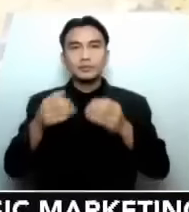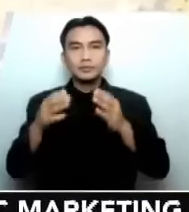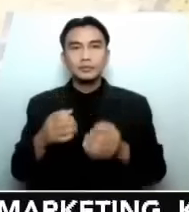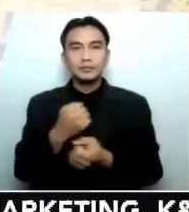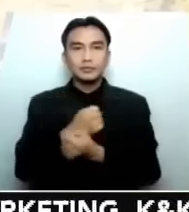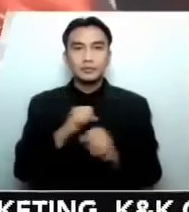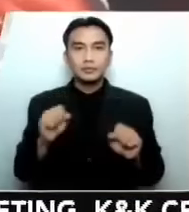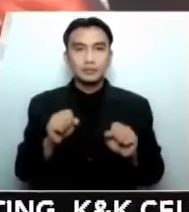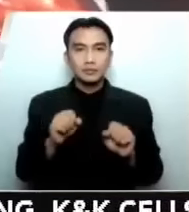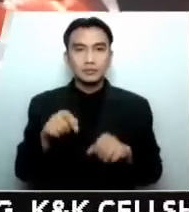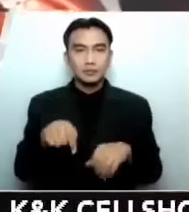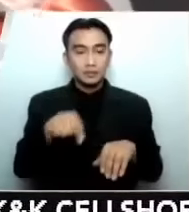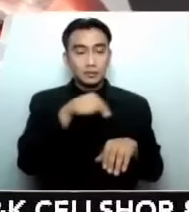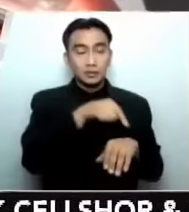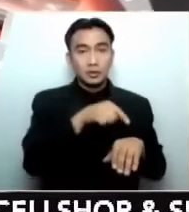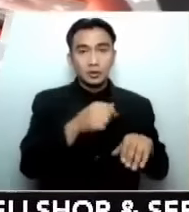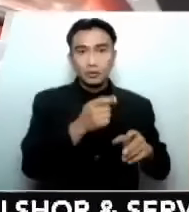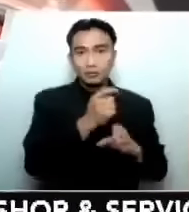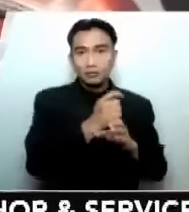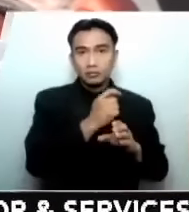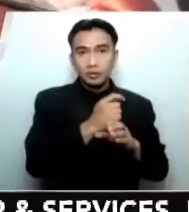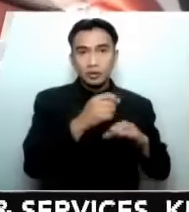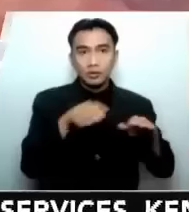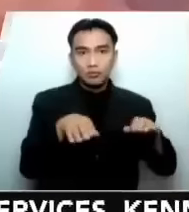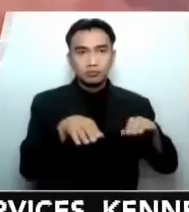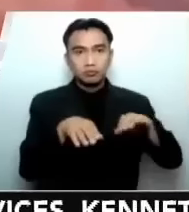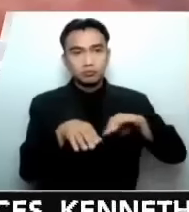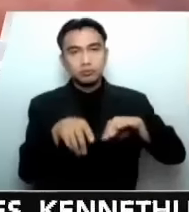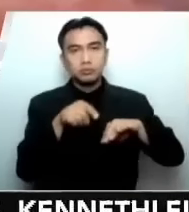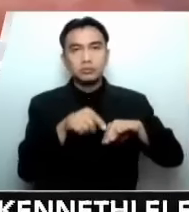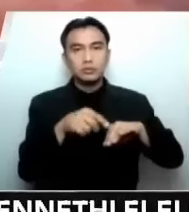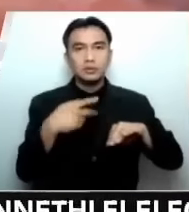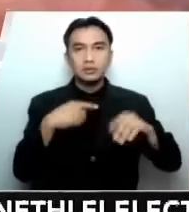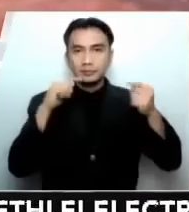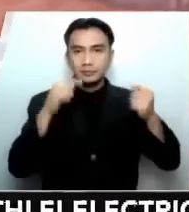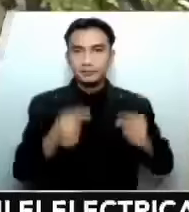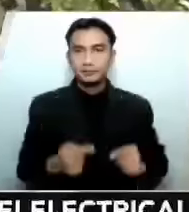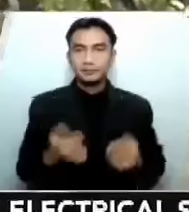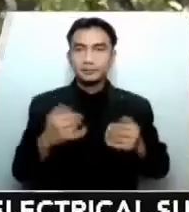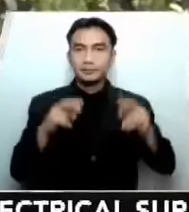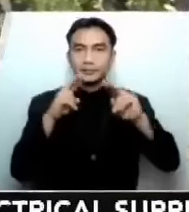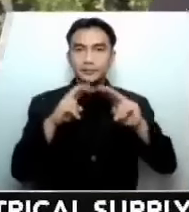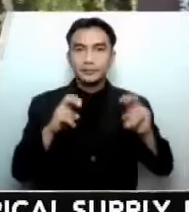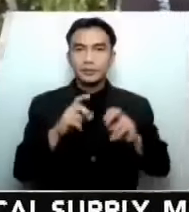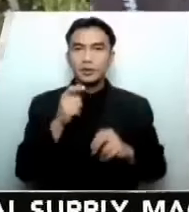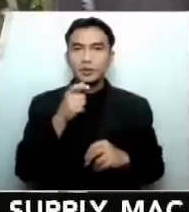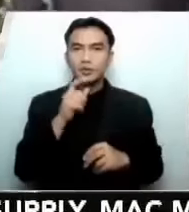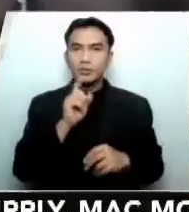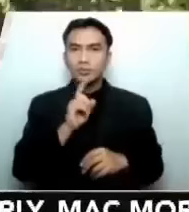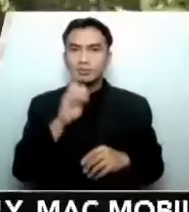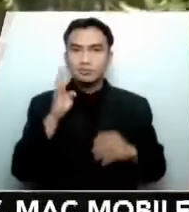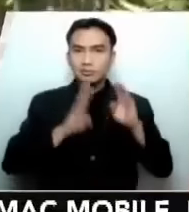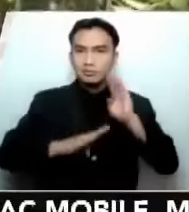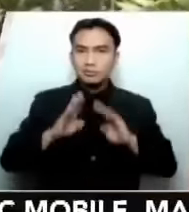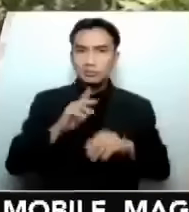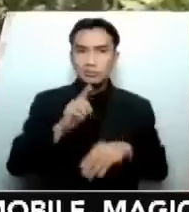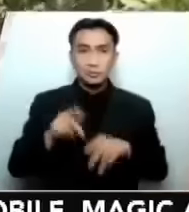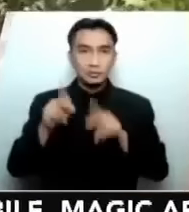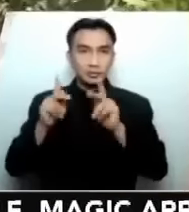at pahinante ng mas malaking sasakyan. Iniimbestigahan kung human error or mechanical error ang